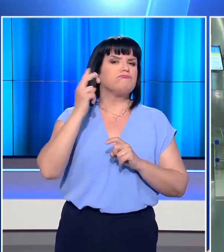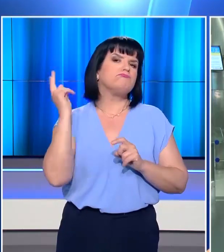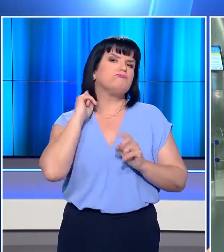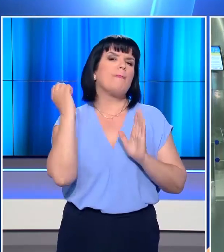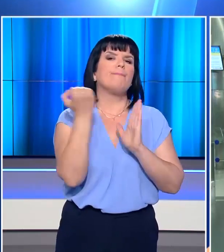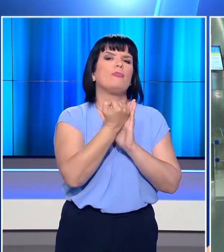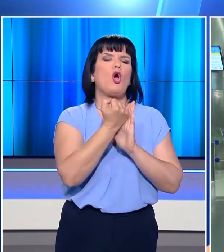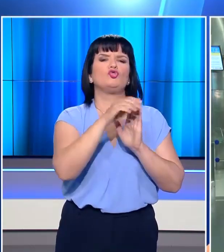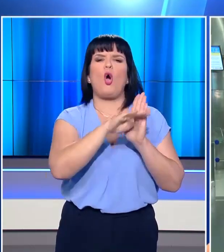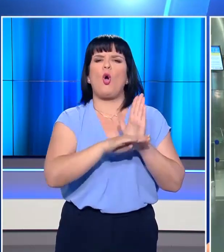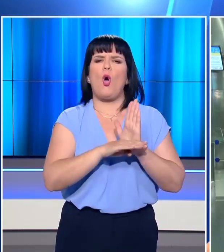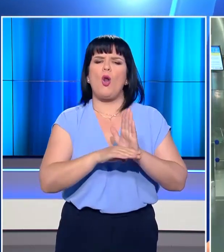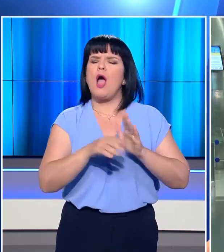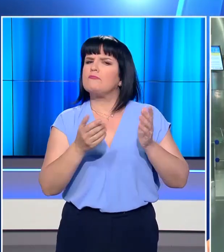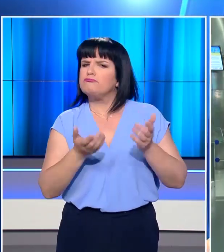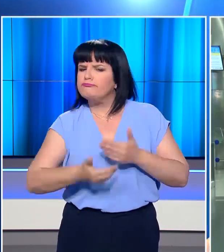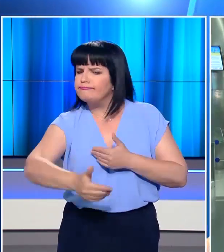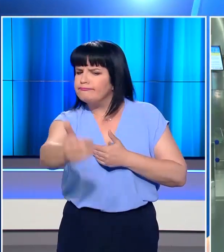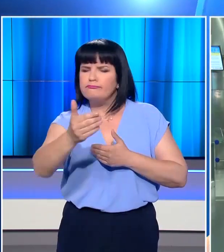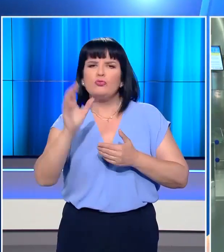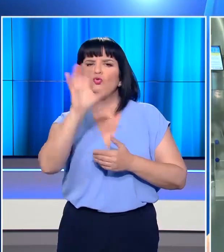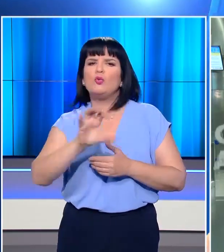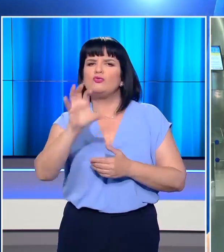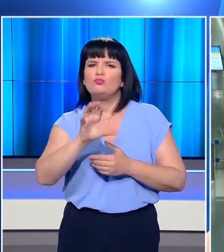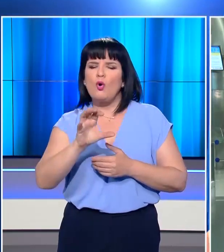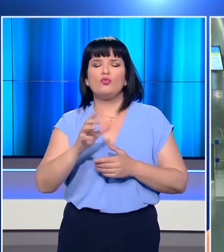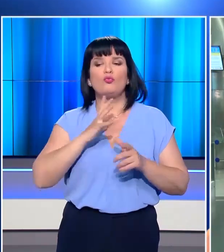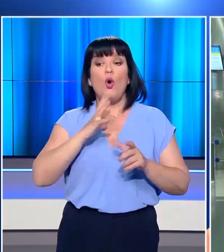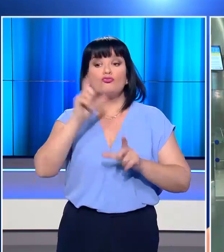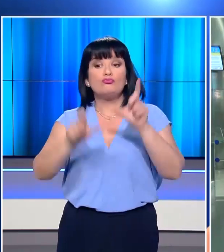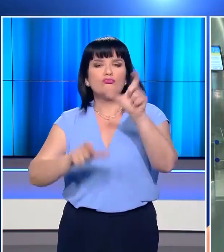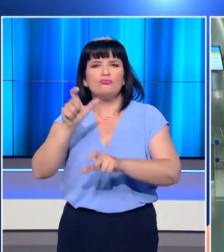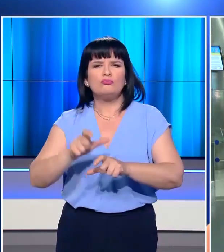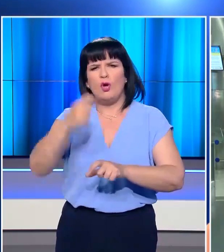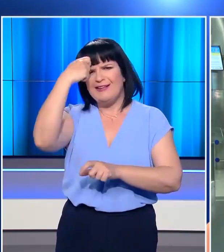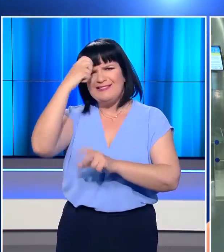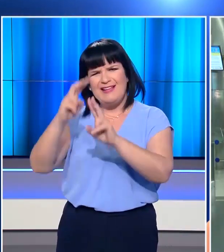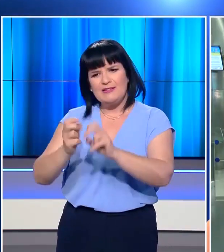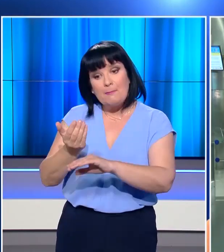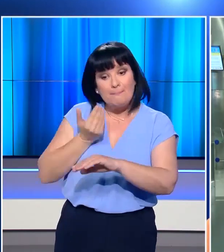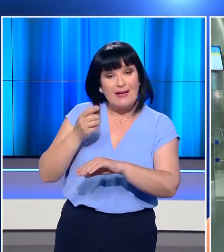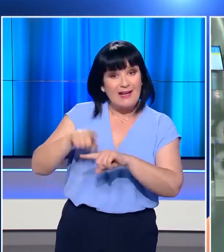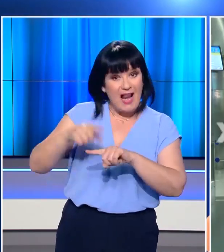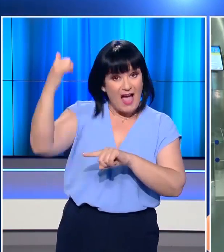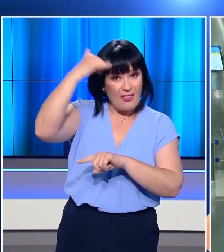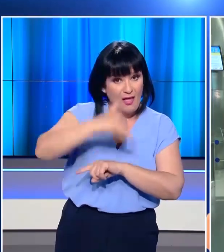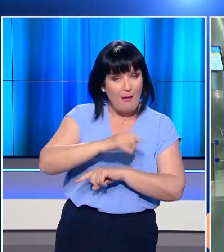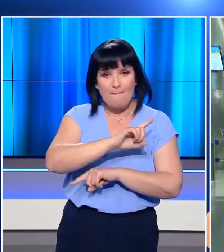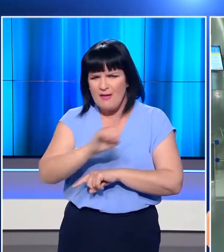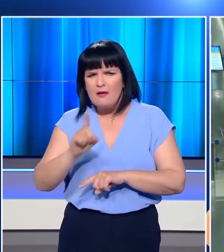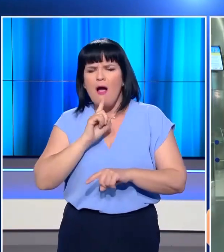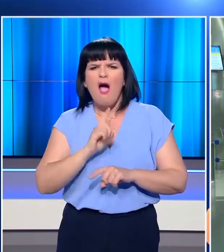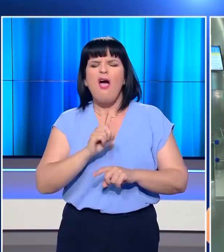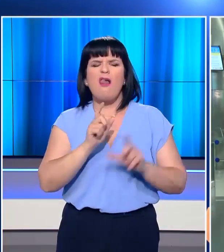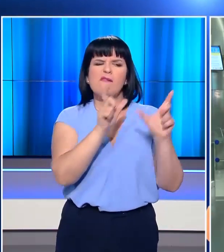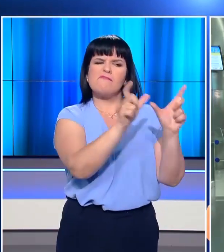που θα ισχύσουν για την επανακίνηση του τουρισμού αυτό το καλοκαίρι είναι οι τουρίστες να μην κάνουν το τεστ για τον κορονοϊό πριν έρθουν στη χώρα, αλλά και να μην μπαίνουν σε